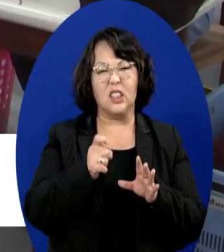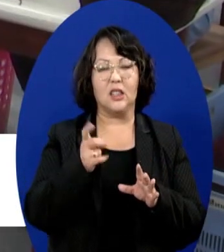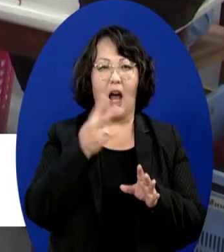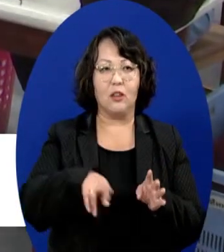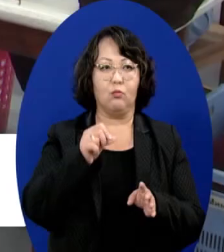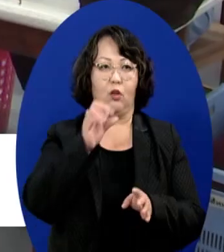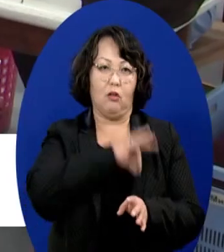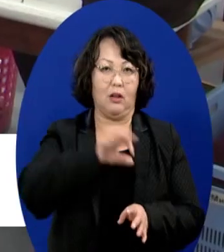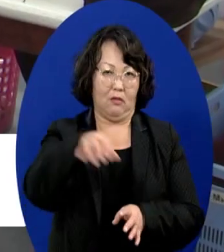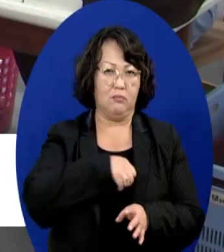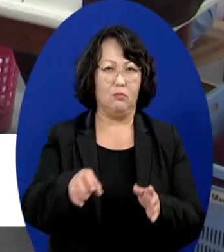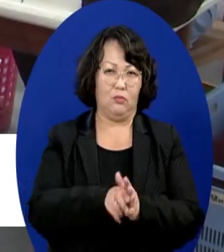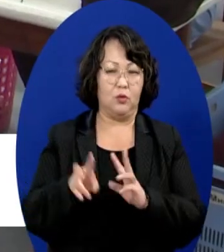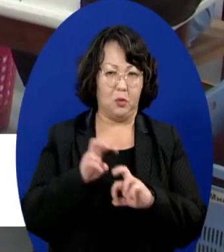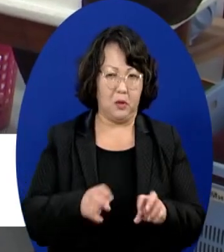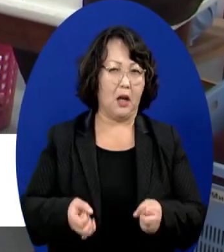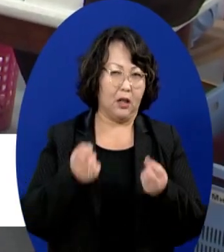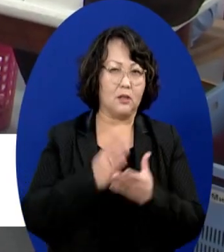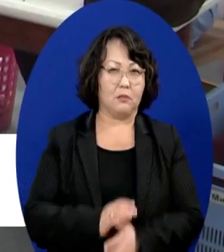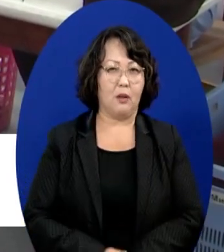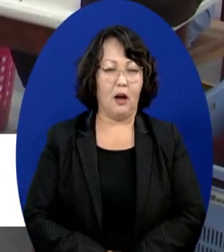судалгаач гарсан байдаг юм байна.